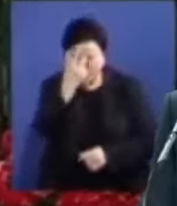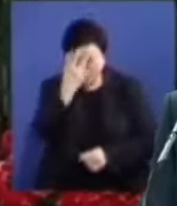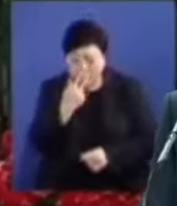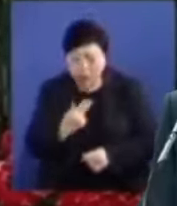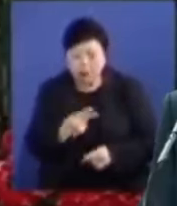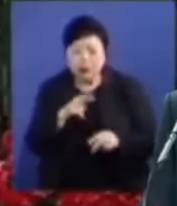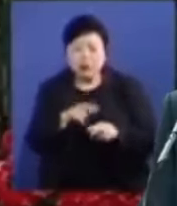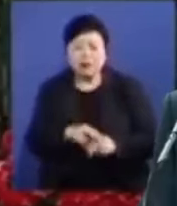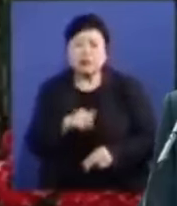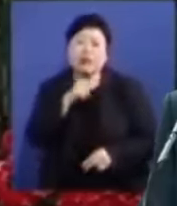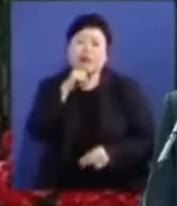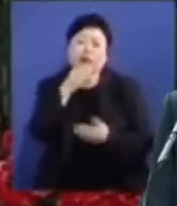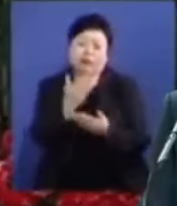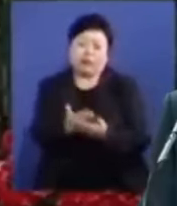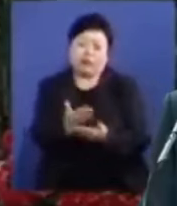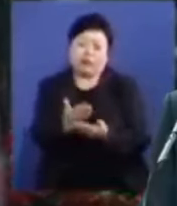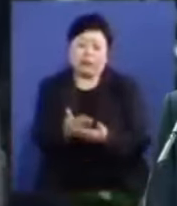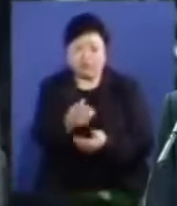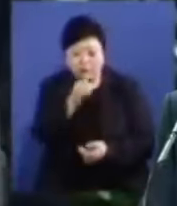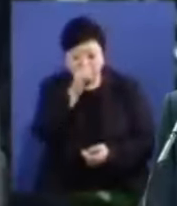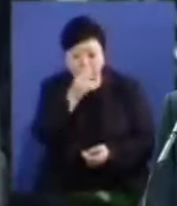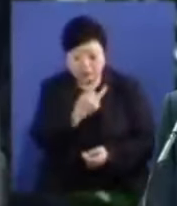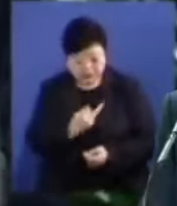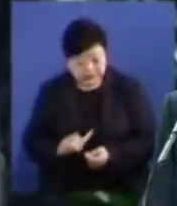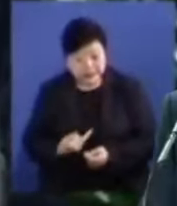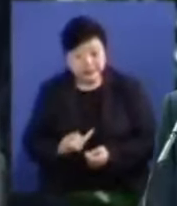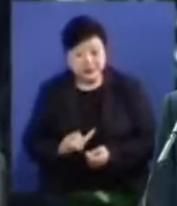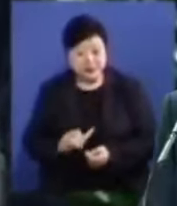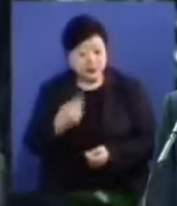앉아서 구걸하고 있어요. 그래서 제자들이